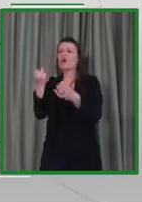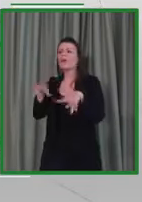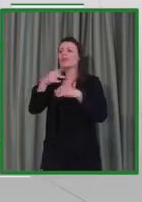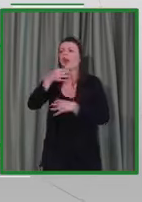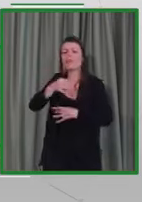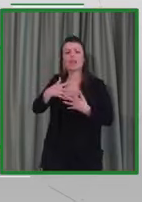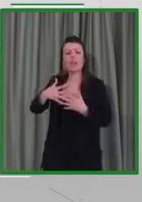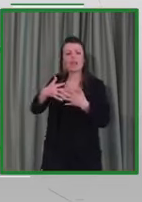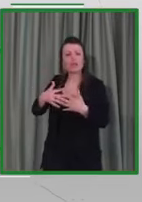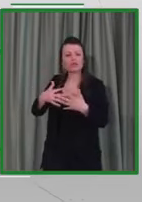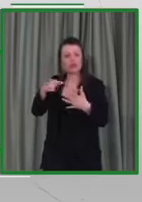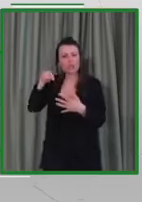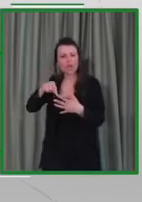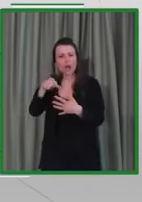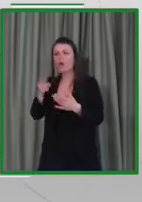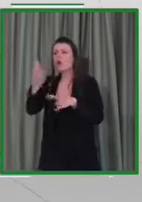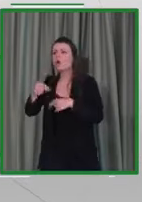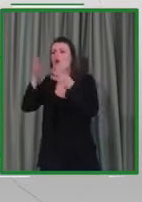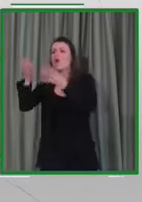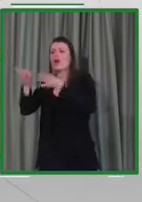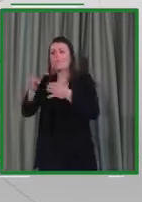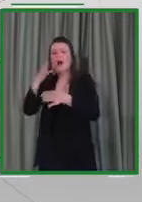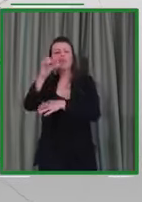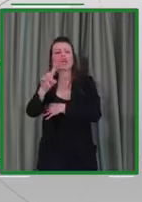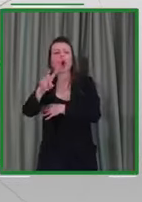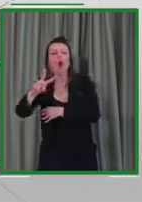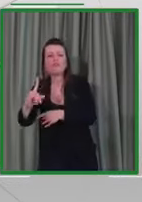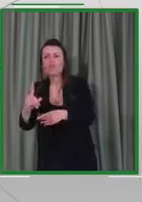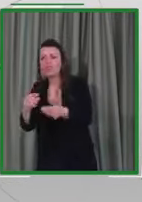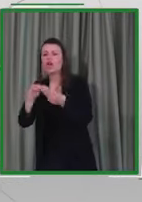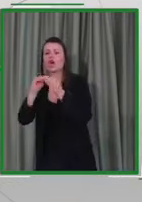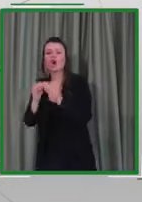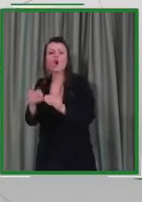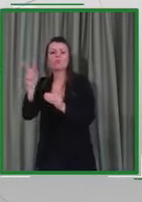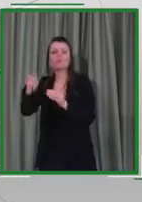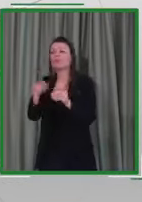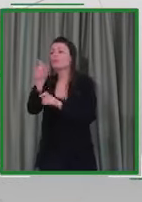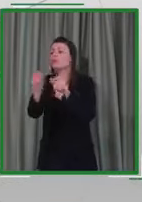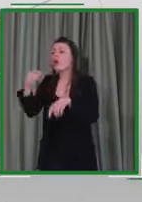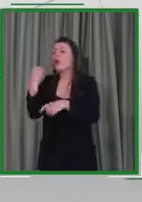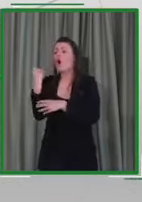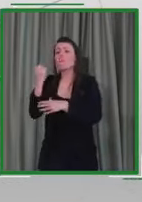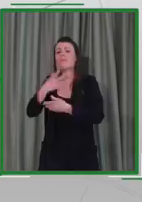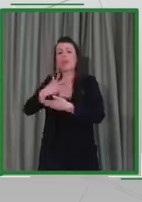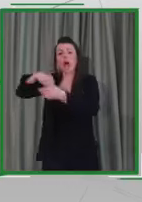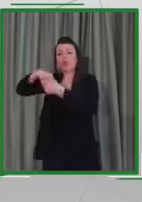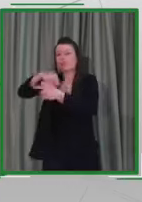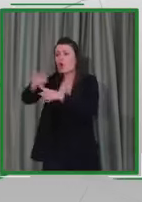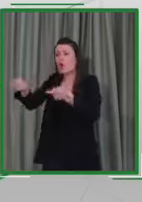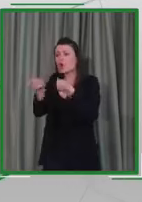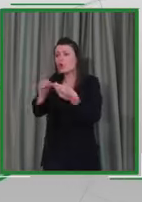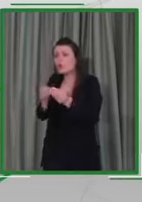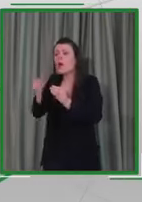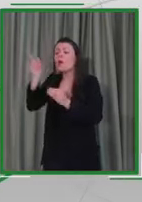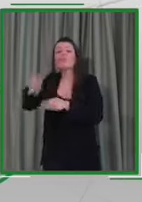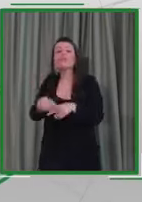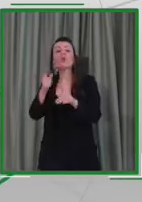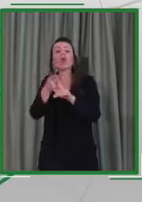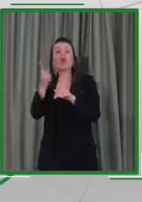proteggere i nostri operatori e come gestire d'ora in poi tutta l'afflusso di pazienti dei pronto soccorso